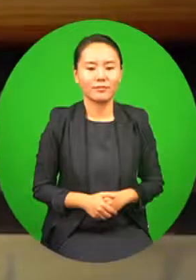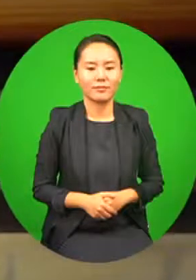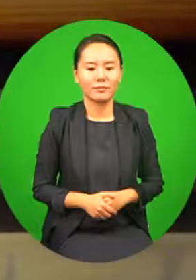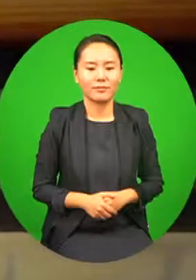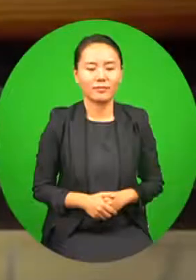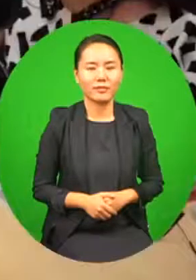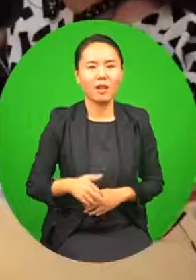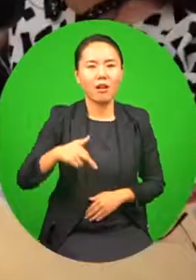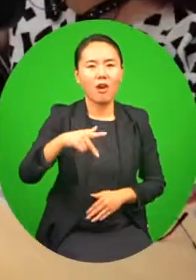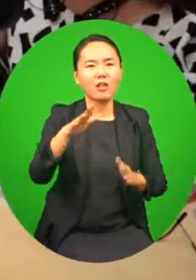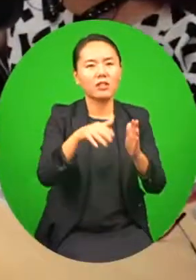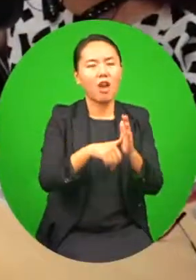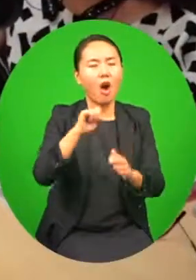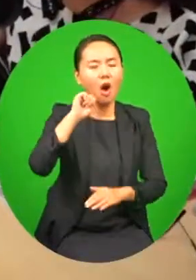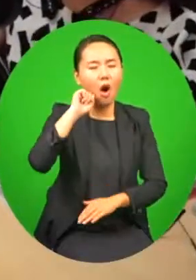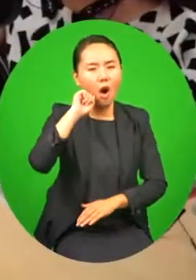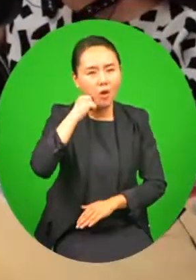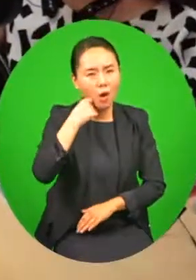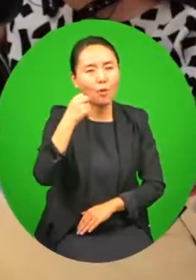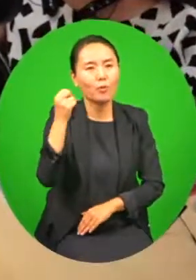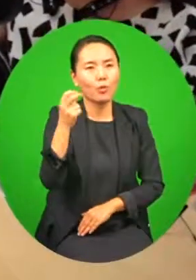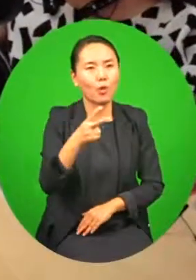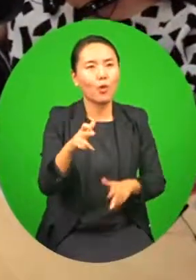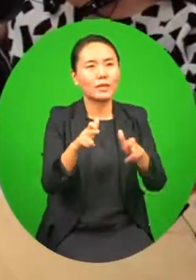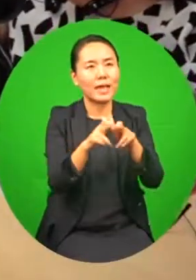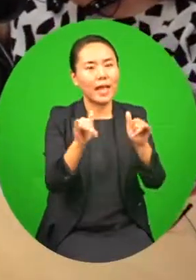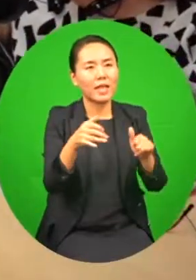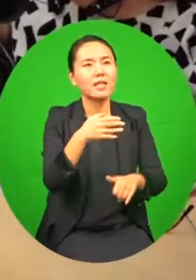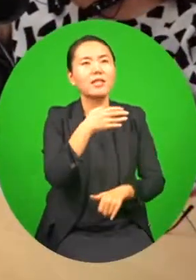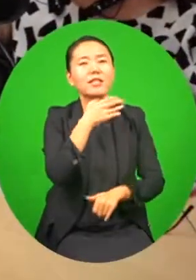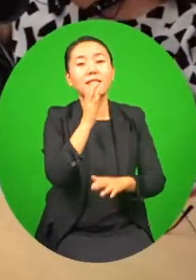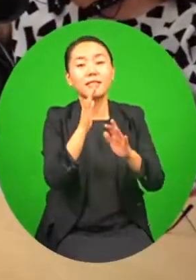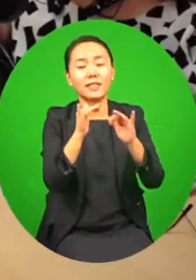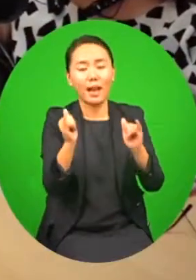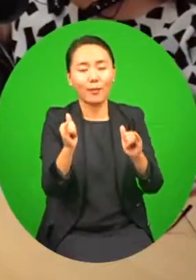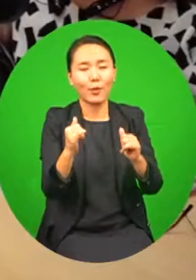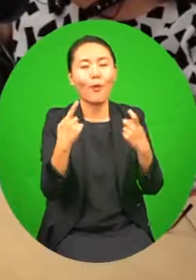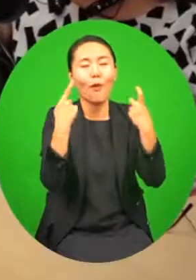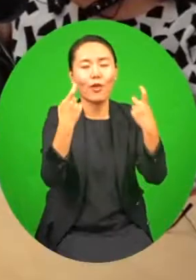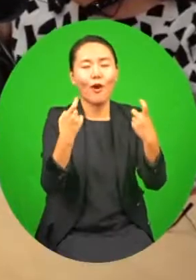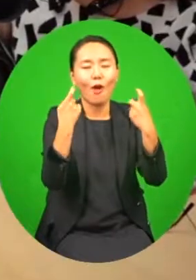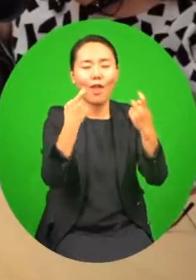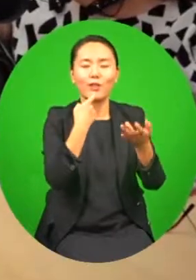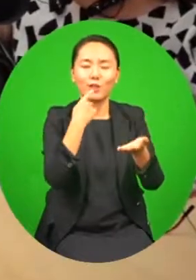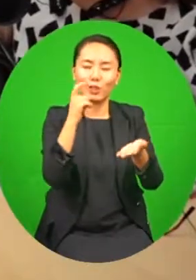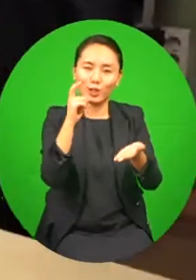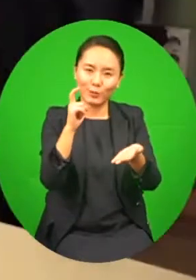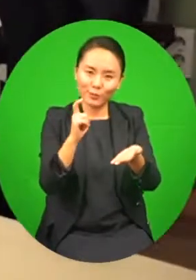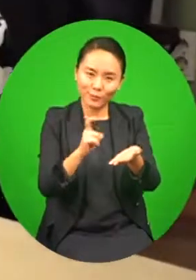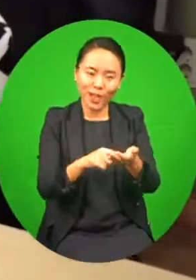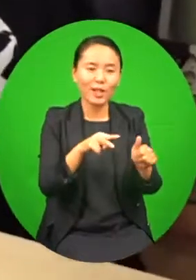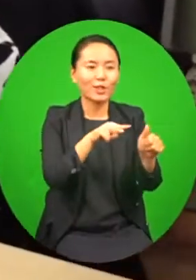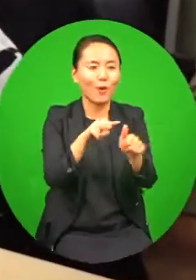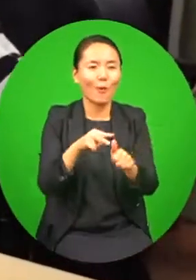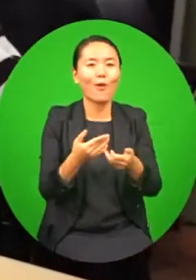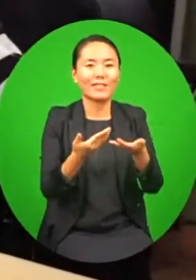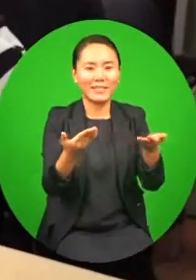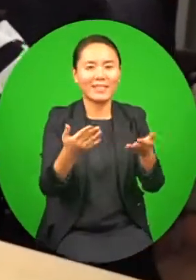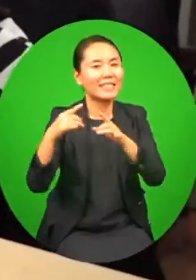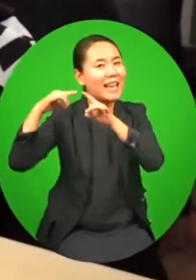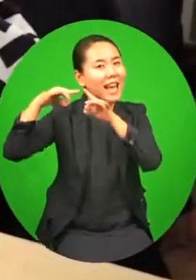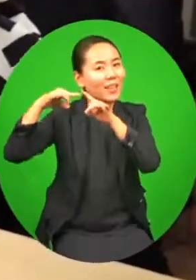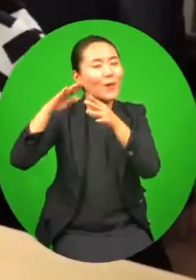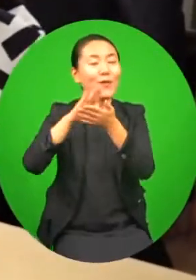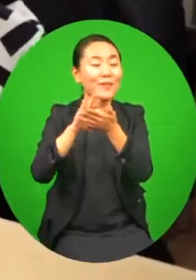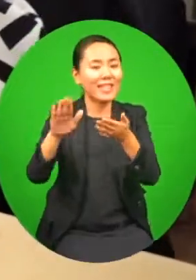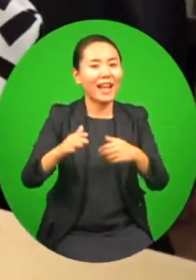어려움이 있는 지체장애인과 어르신들도 편하게 여행을 즐길 수 있게 알찬 여행 정보를 드리는 시간입니다. 자, 하성미 대표와 함께하죠.